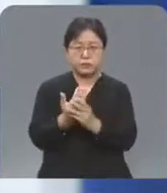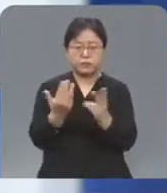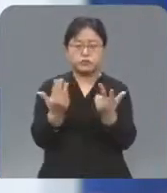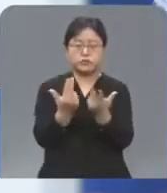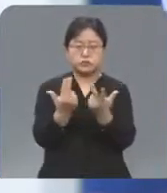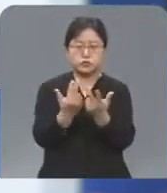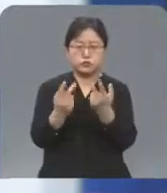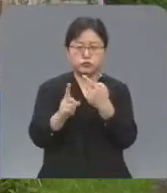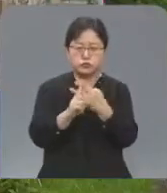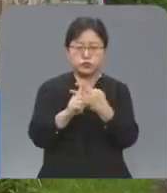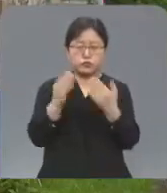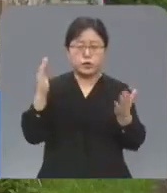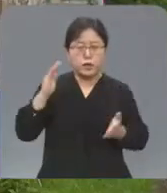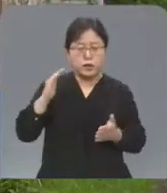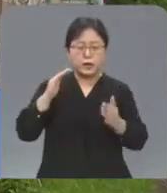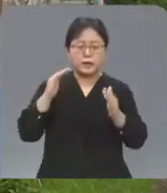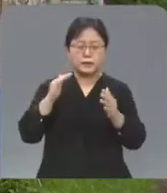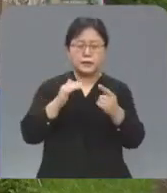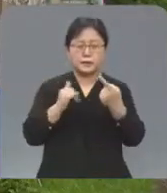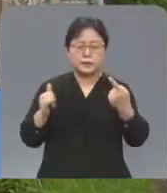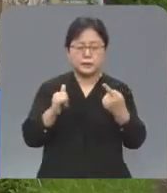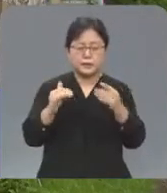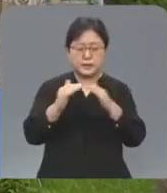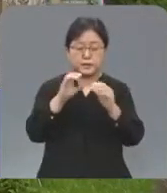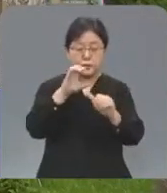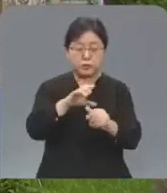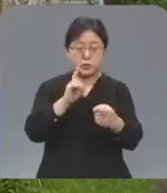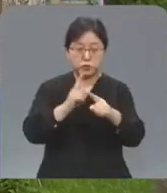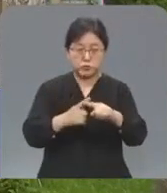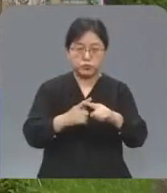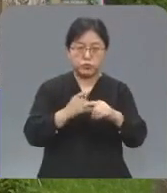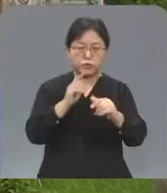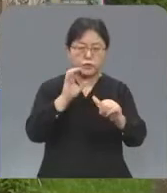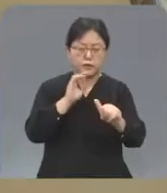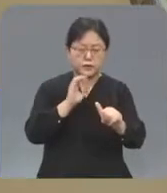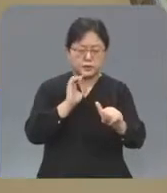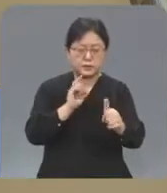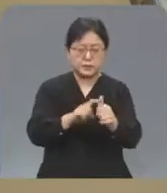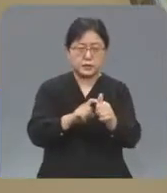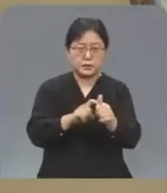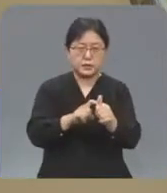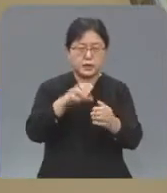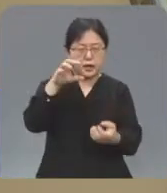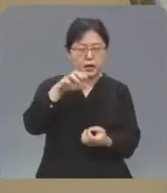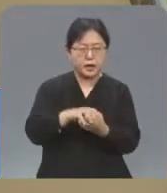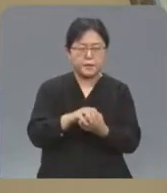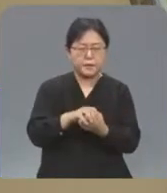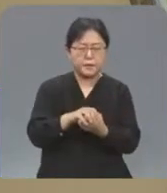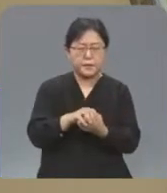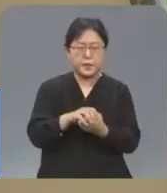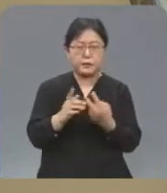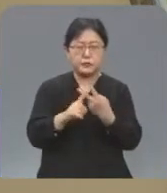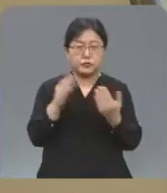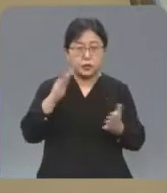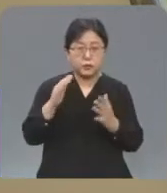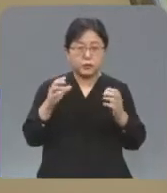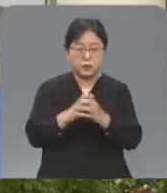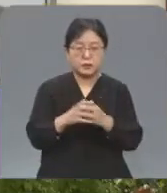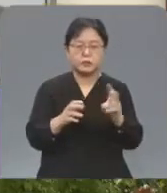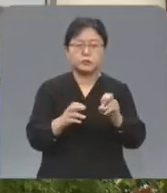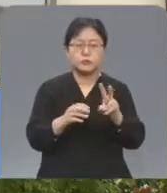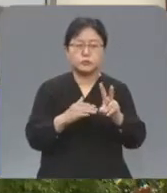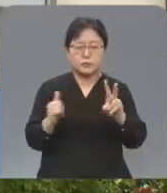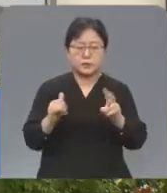광주 북구 소재 중학교의 학생 등도 자가 격리 중에 확진되면서 관련 누적 확진자는 모두 25명으로